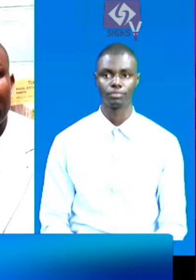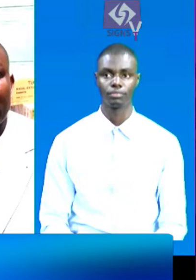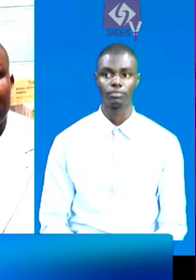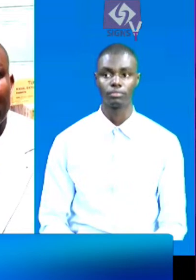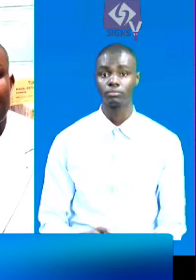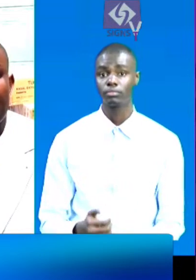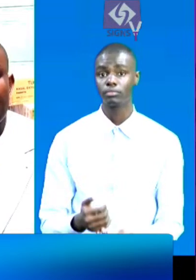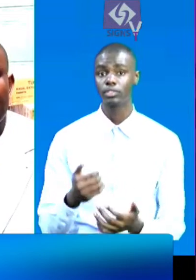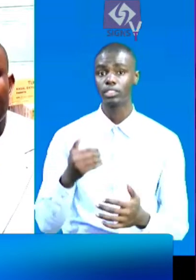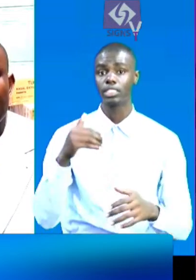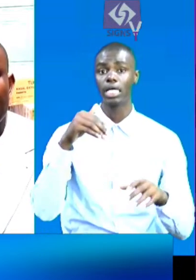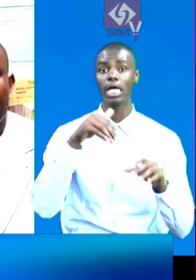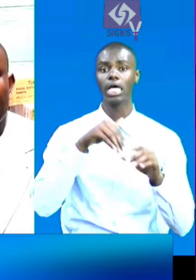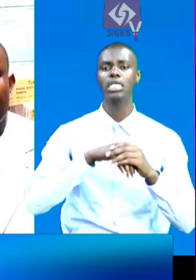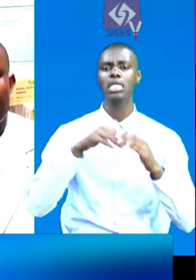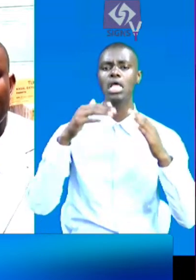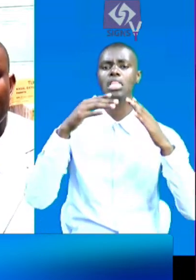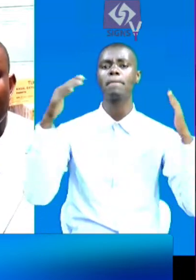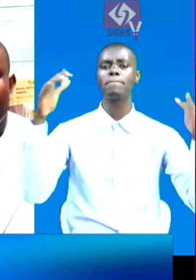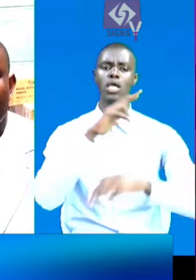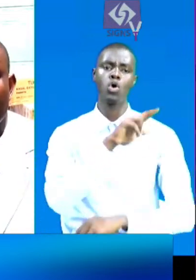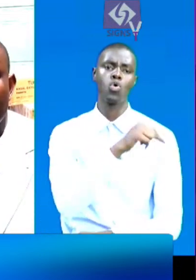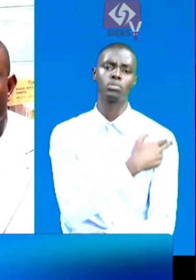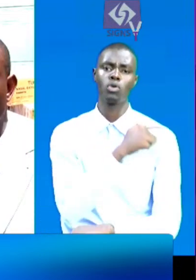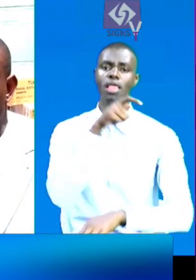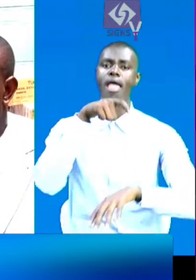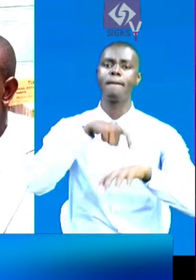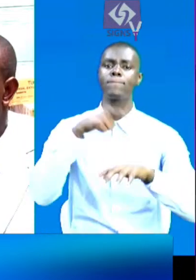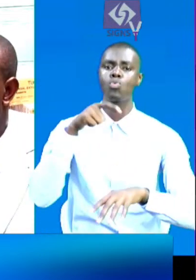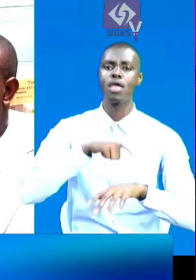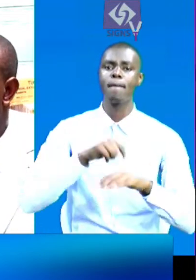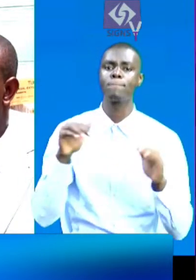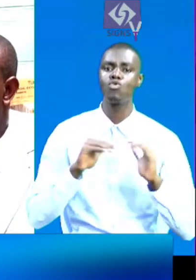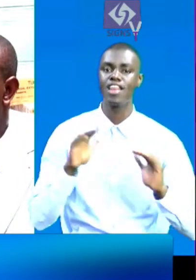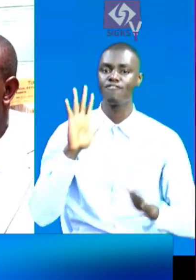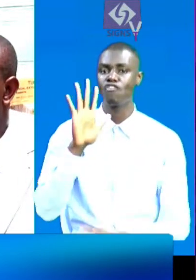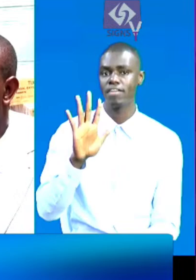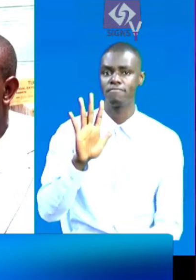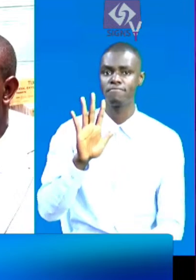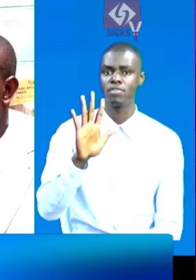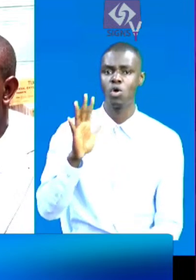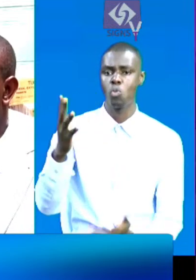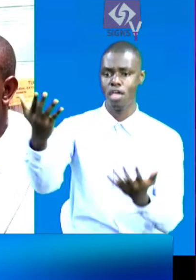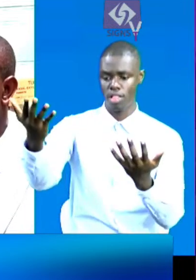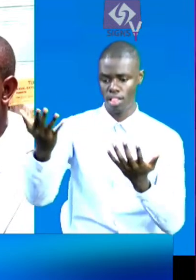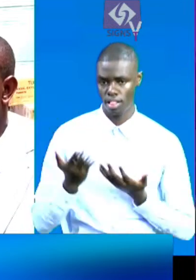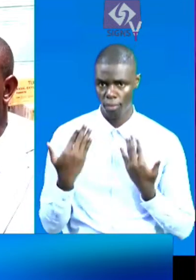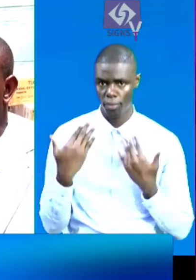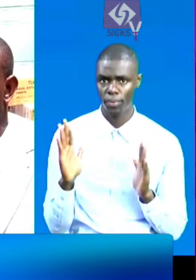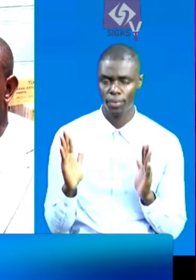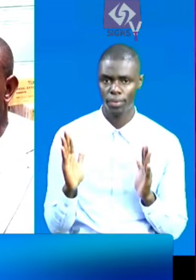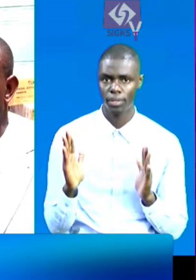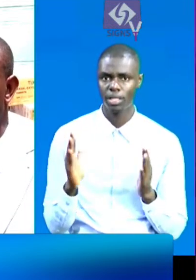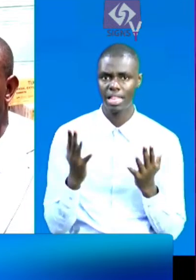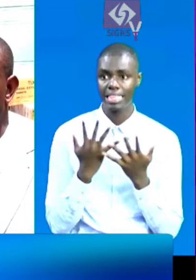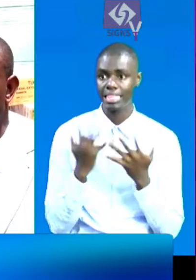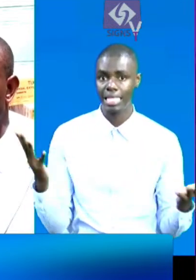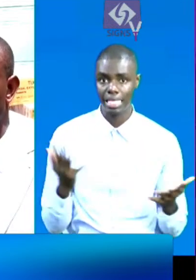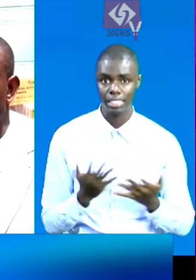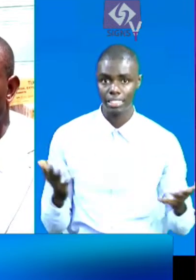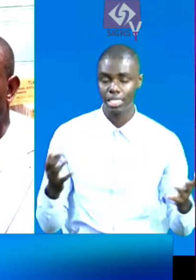Katika hii hospitali kuu kabisa hapa Embu, ambao ni Embu Level 5, tumepokea vifaa